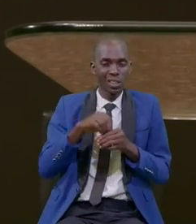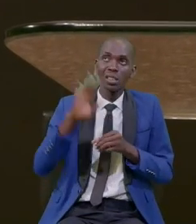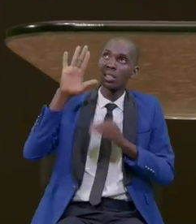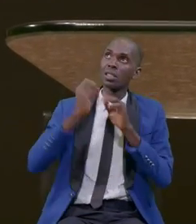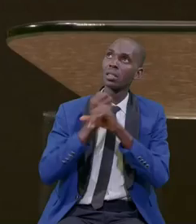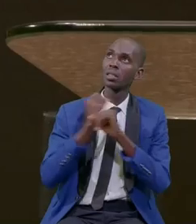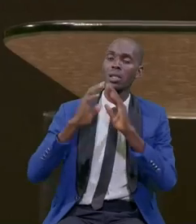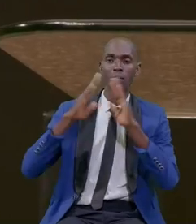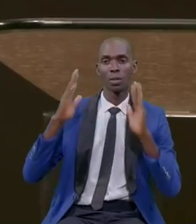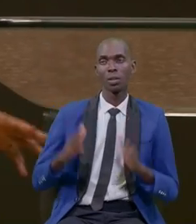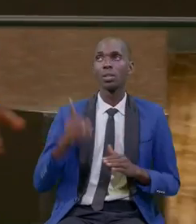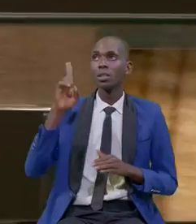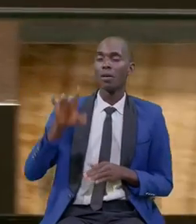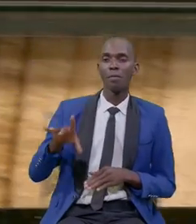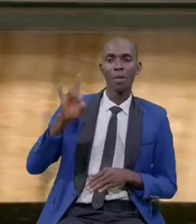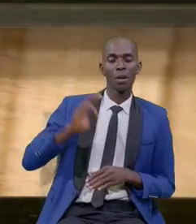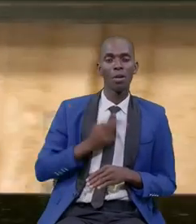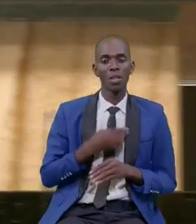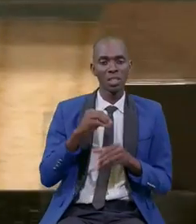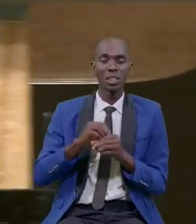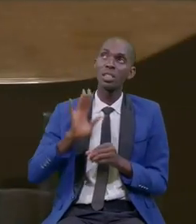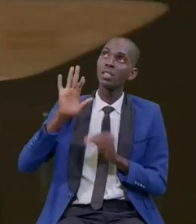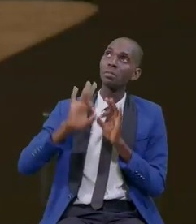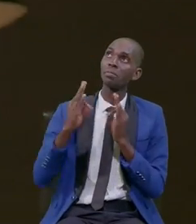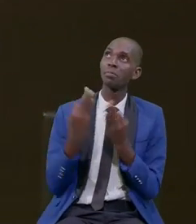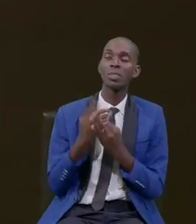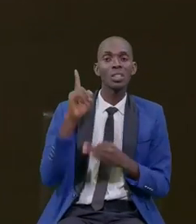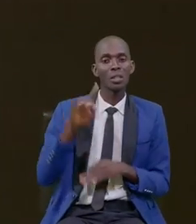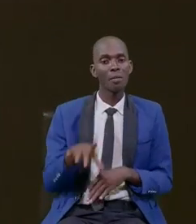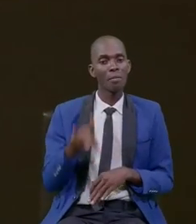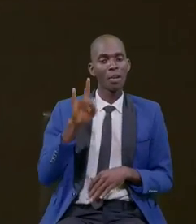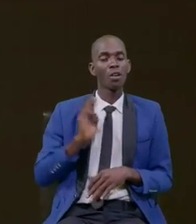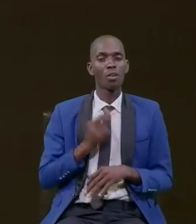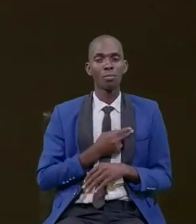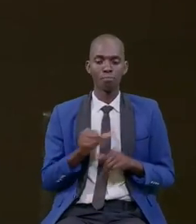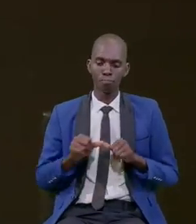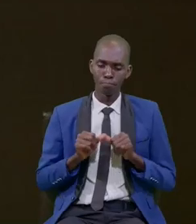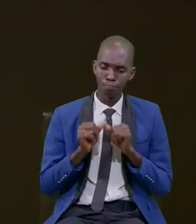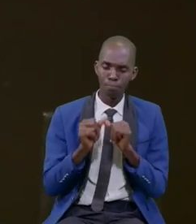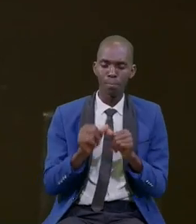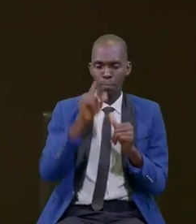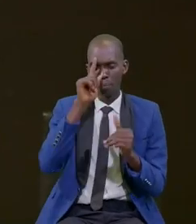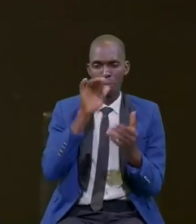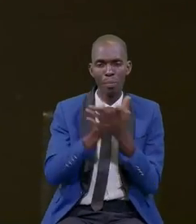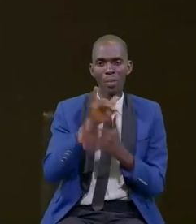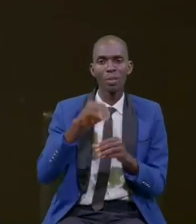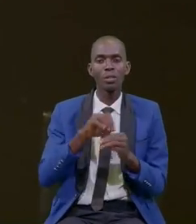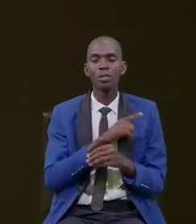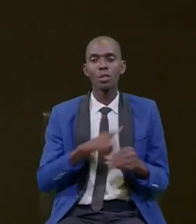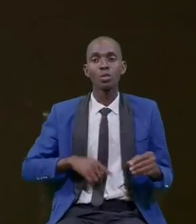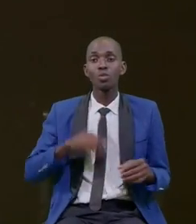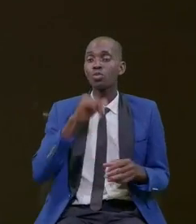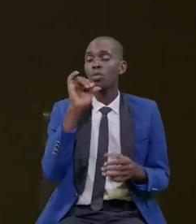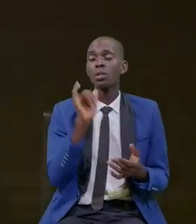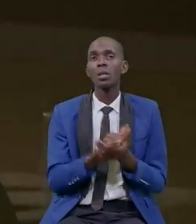et nous trouve dans sa famille, et nous trouve toujours dans la foi, c'est parce que j'ai levé